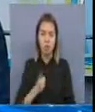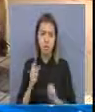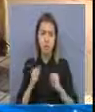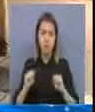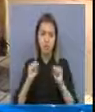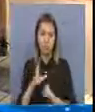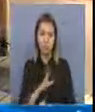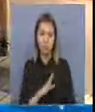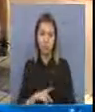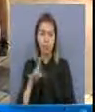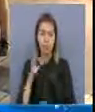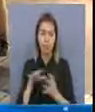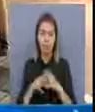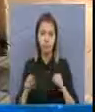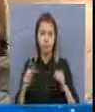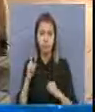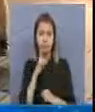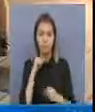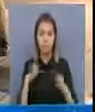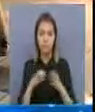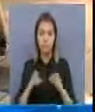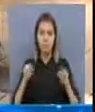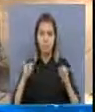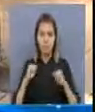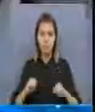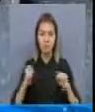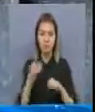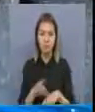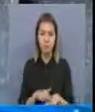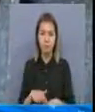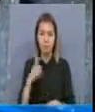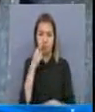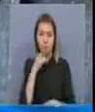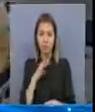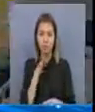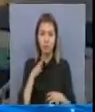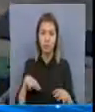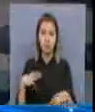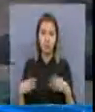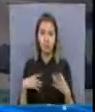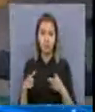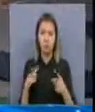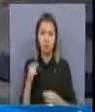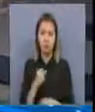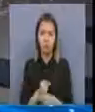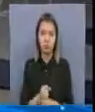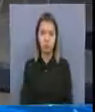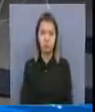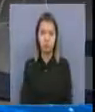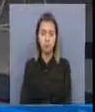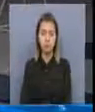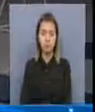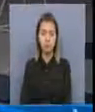деймін. Жарқайың аудандық балалар мен жасөспірімдер спорт мектебінің ауыр атлеттері алдағы жауапты жарыстарға қызу дайындық үстінде.